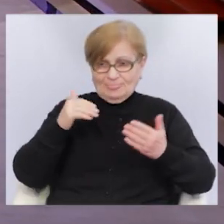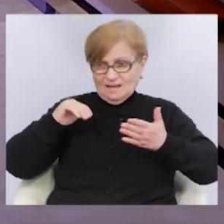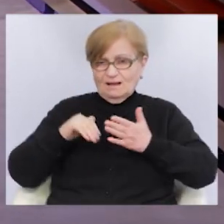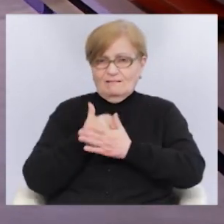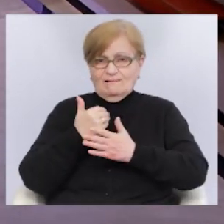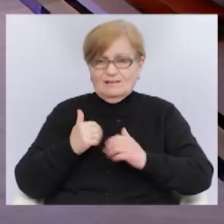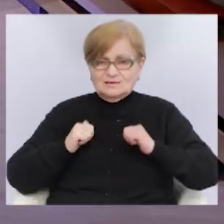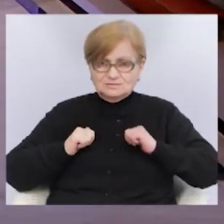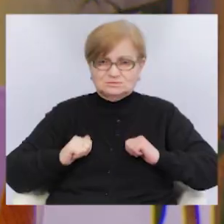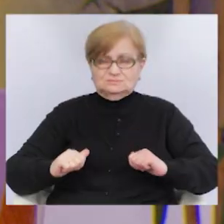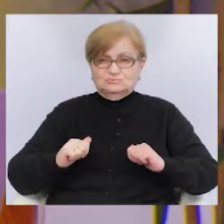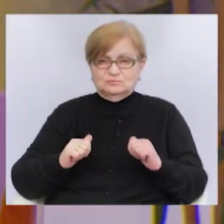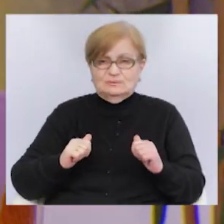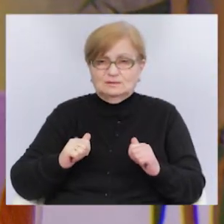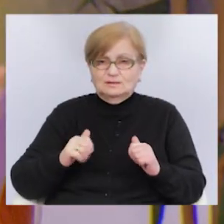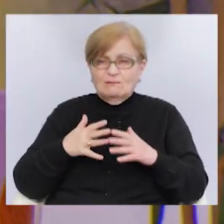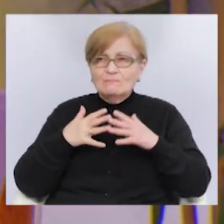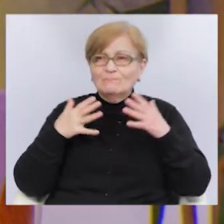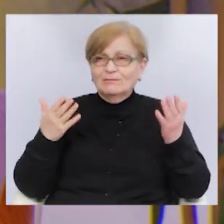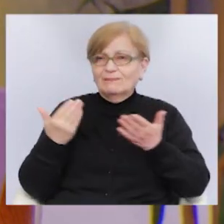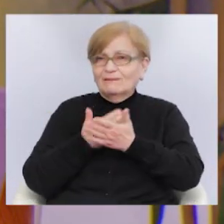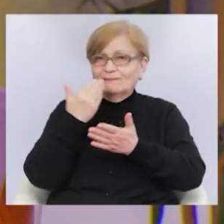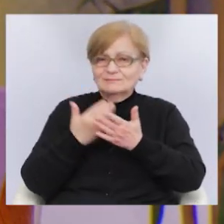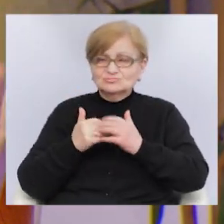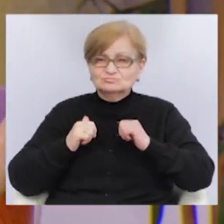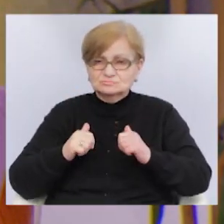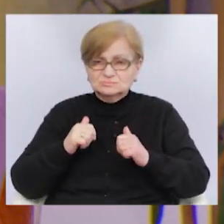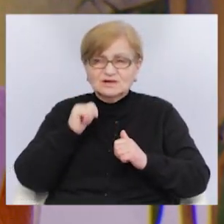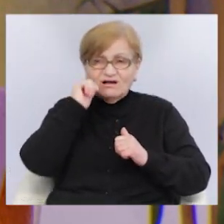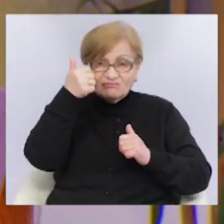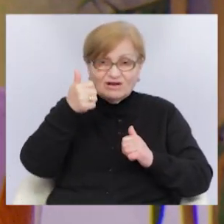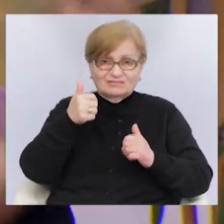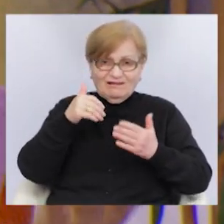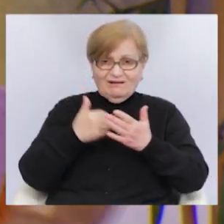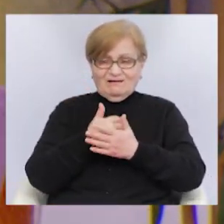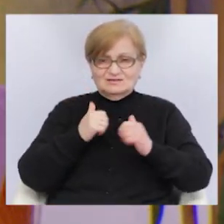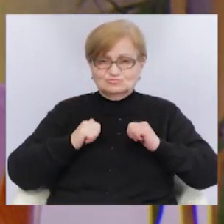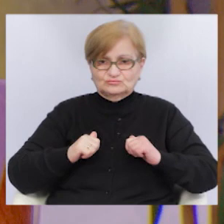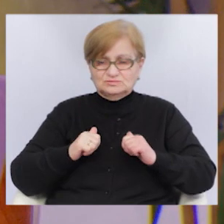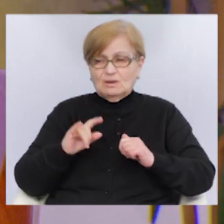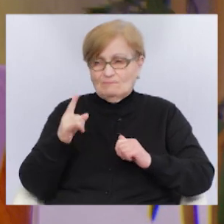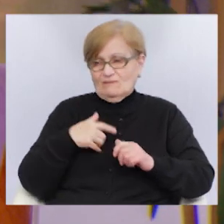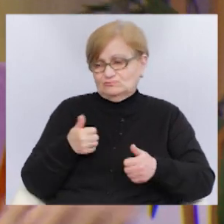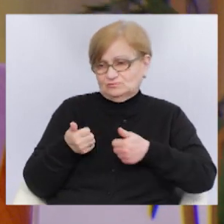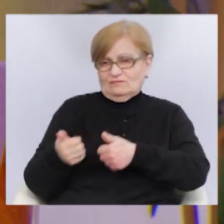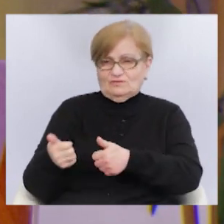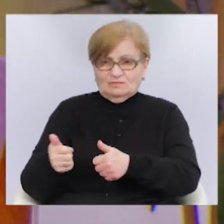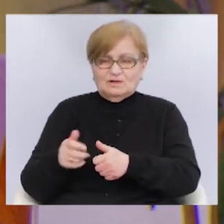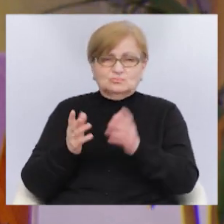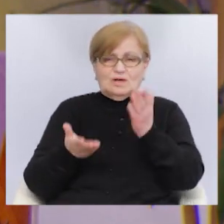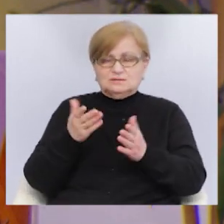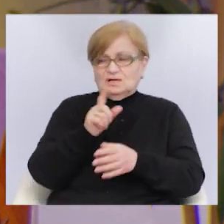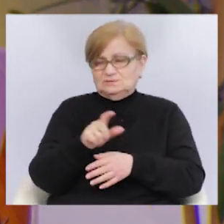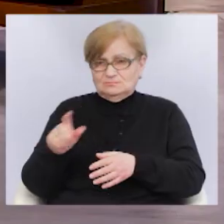რაღაც სიმშვიდით, უფრო მეტი კრეატიულობით, სტრატეგიულობით, თქვათ, გვერდში დაუდგეთ იმ ადამიანს,